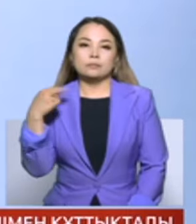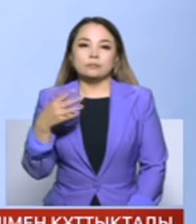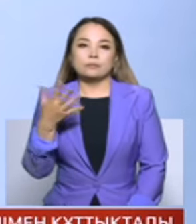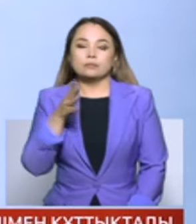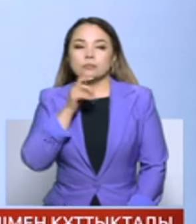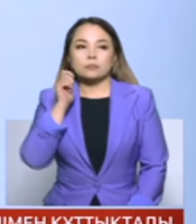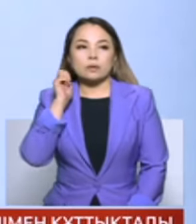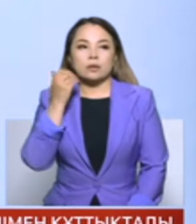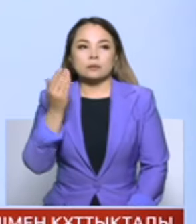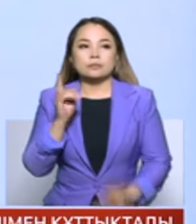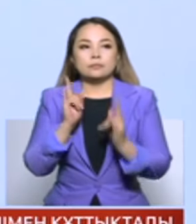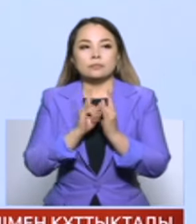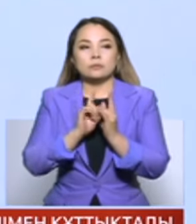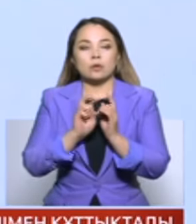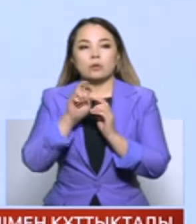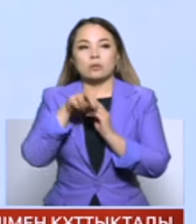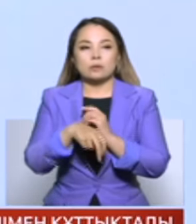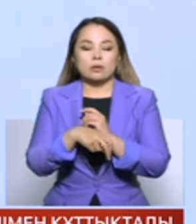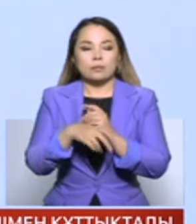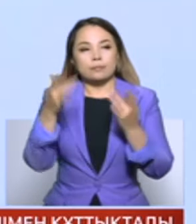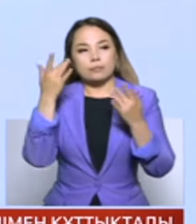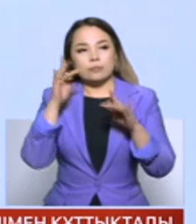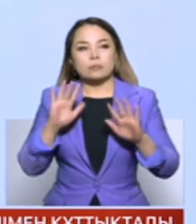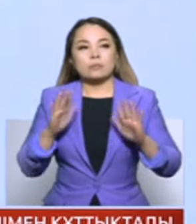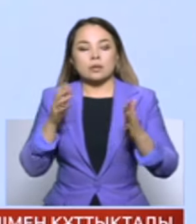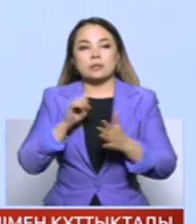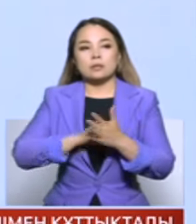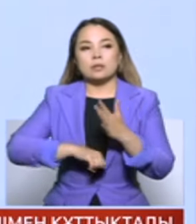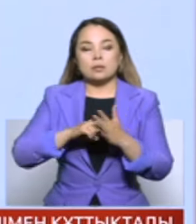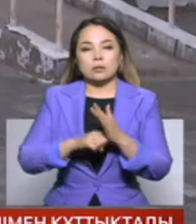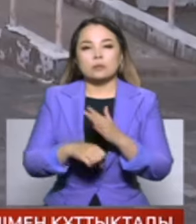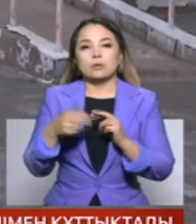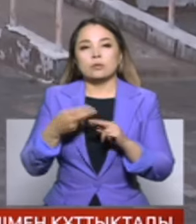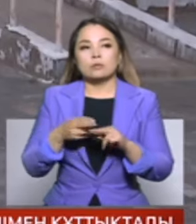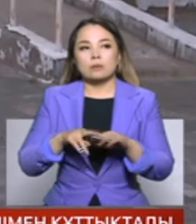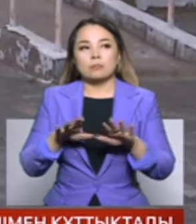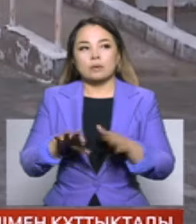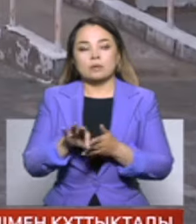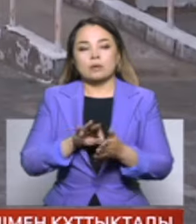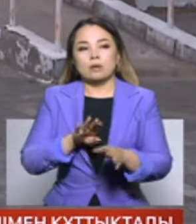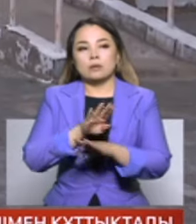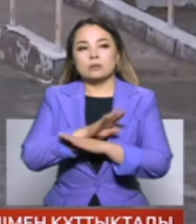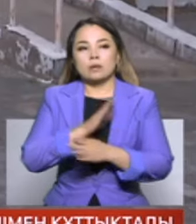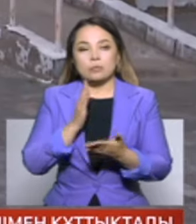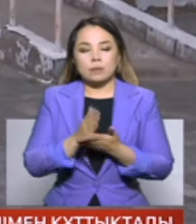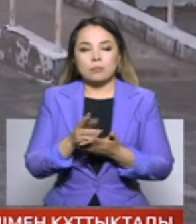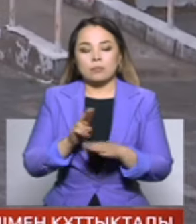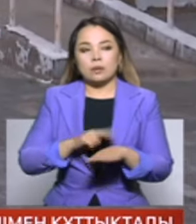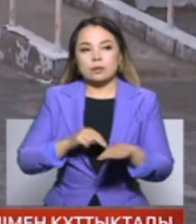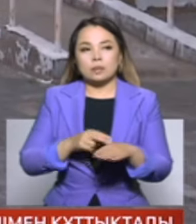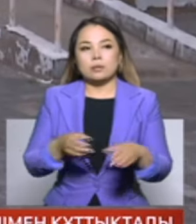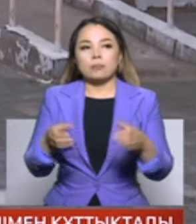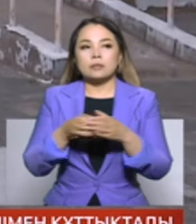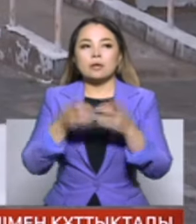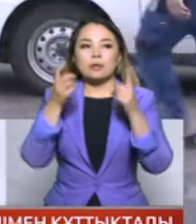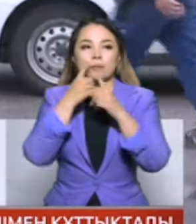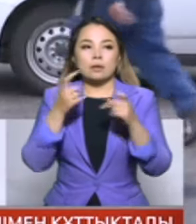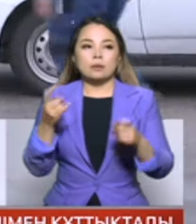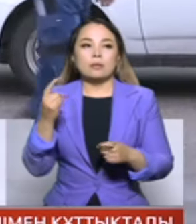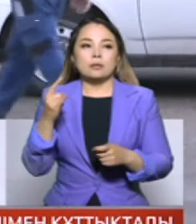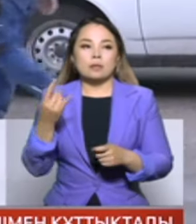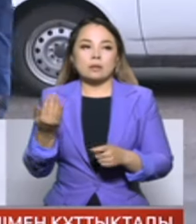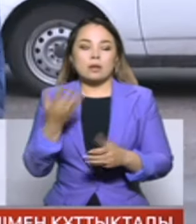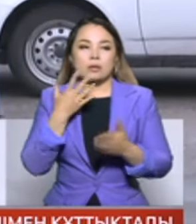5 жасар бала терезеден құлап кетті. Жазатайым оқиға салдарынан ол сол жерде қаза тапты. Полиция департаментінің мәліметінше бала